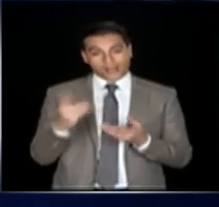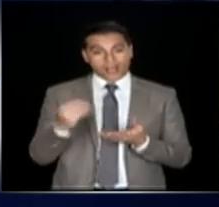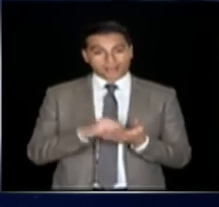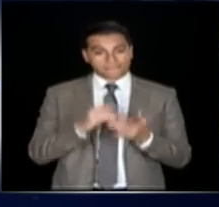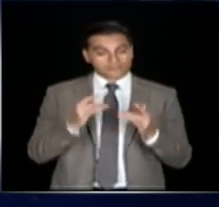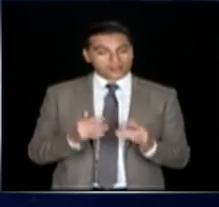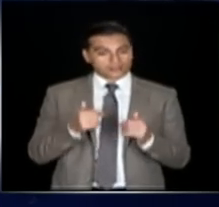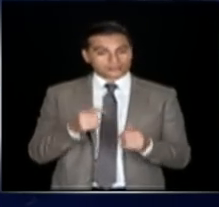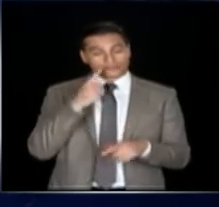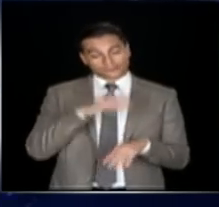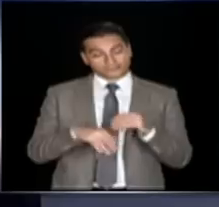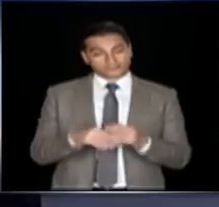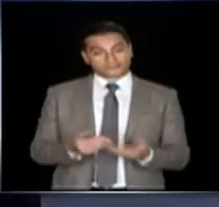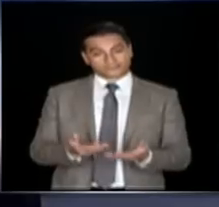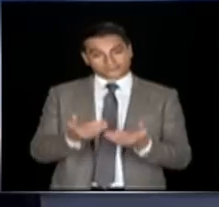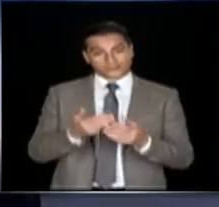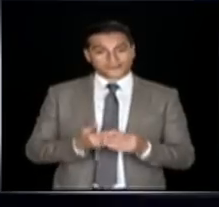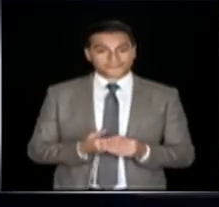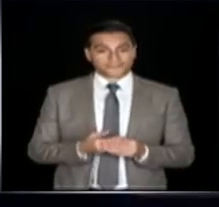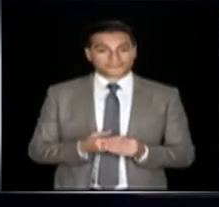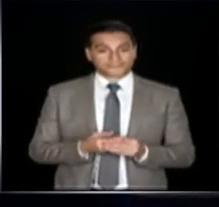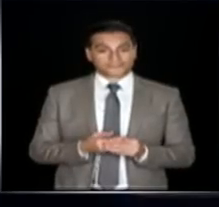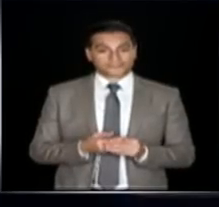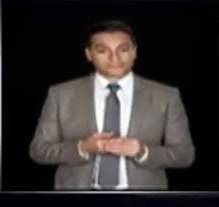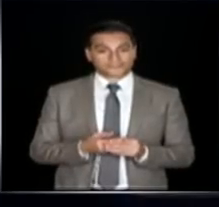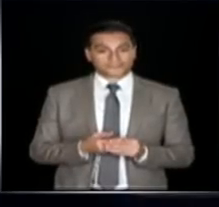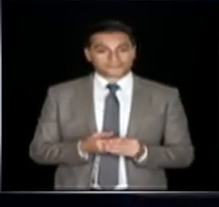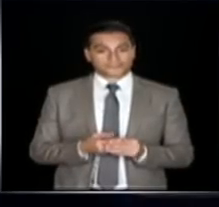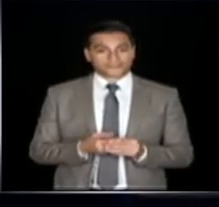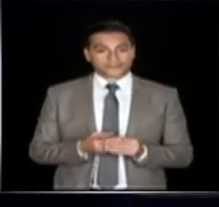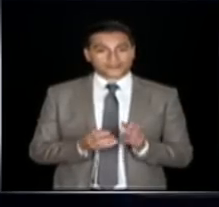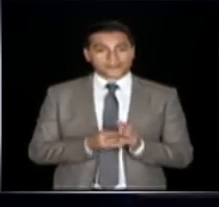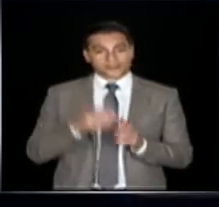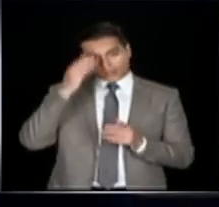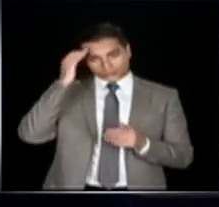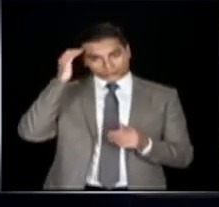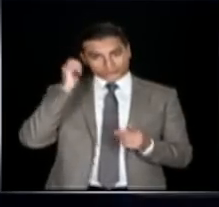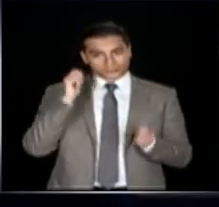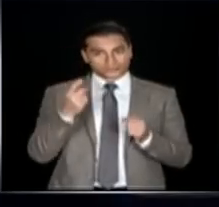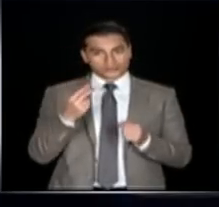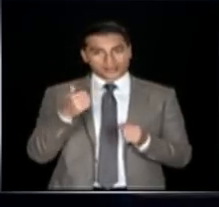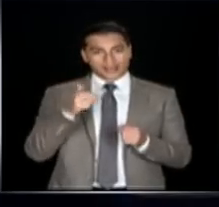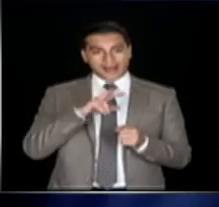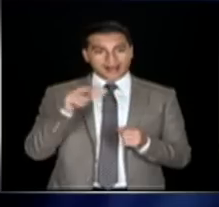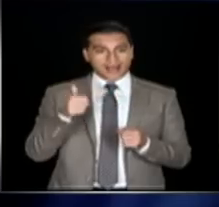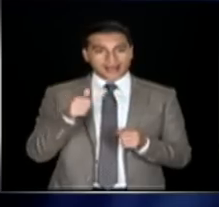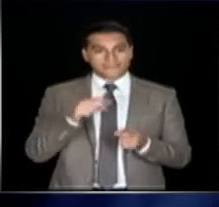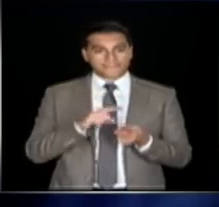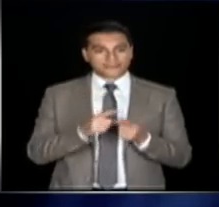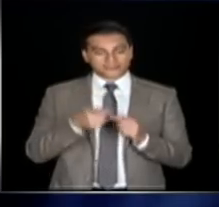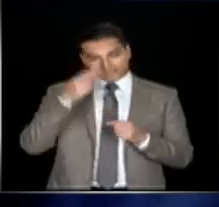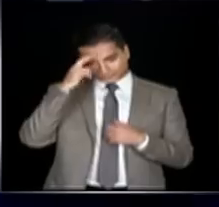حيلك يا على الله ان شاء الله. جامعه اسيوط عندنا تغييرين، الاء الحداد نزلت